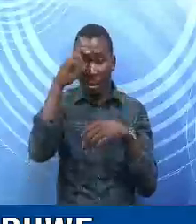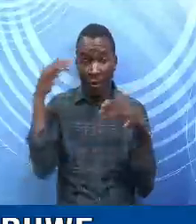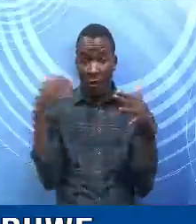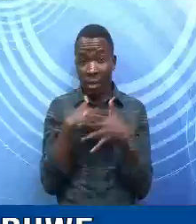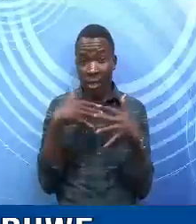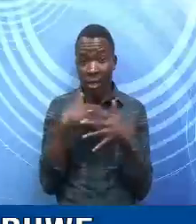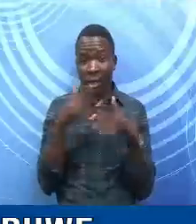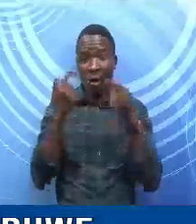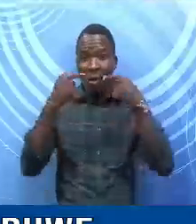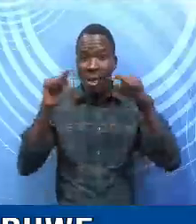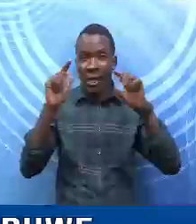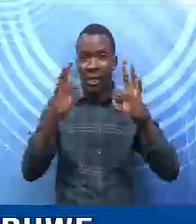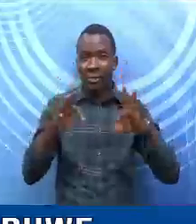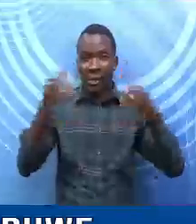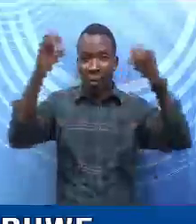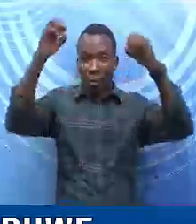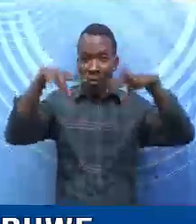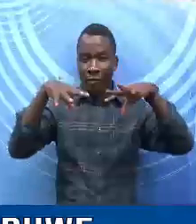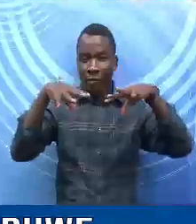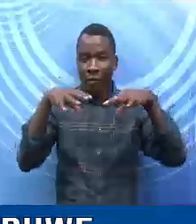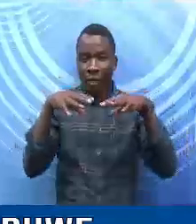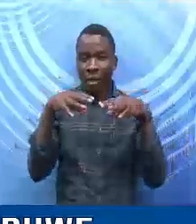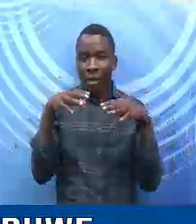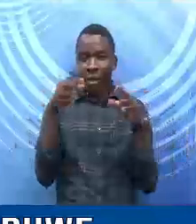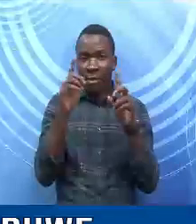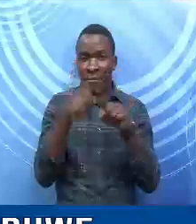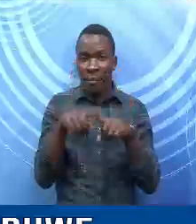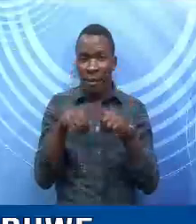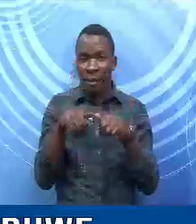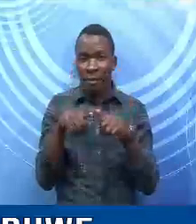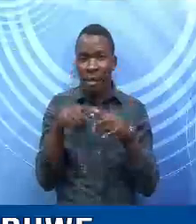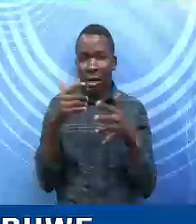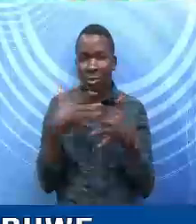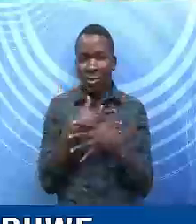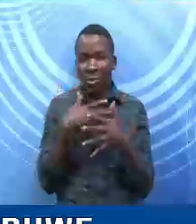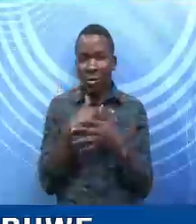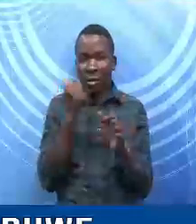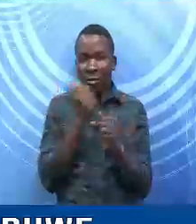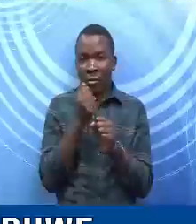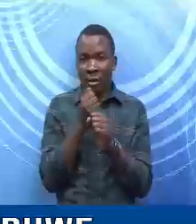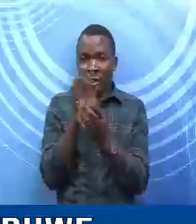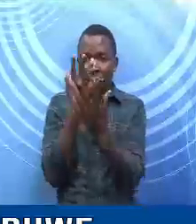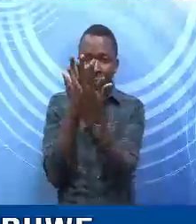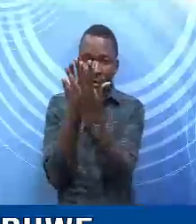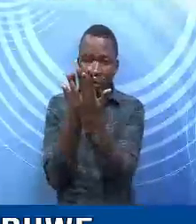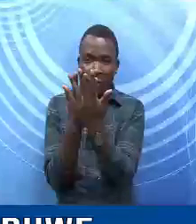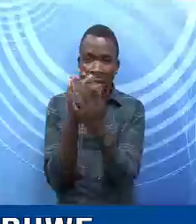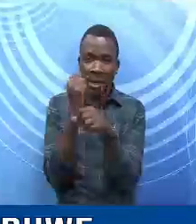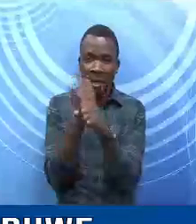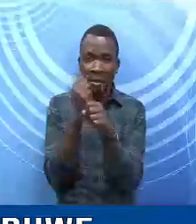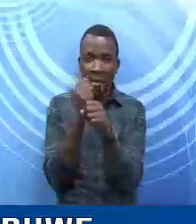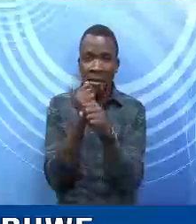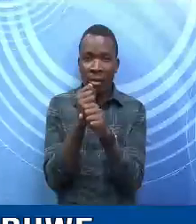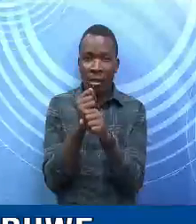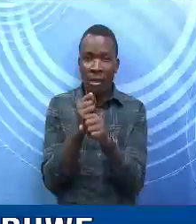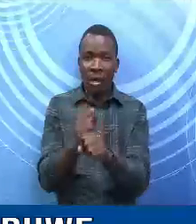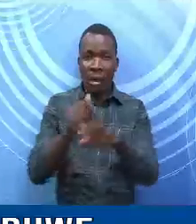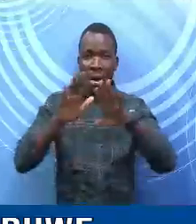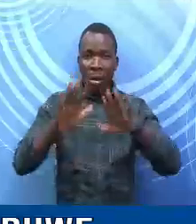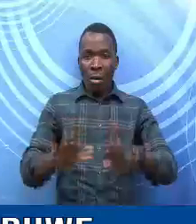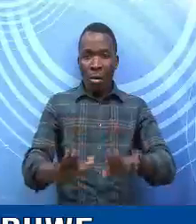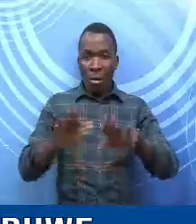buryo bweruye. Tubiterwa n'uko ubwoba iyo ubikoze baranagufunga. Akazi twakoze nako twakoze dutsindagira umuhanda,